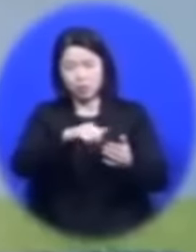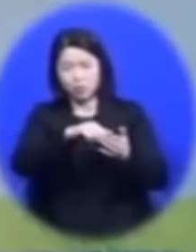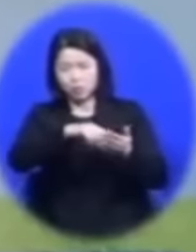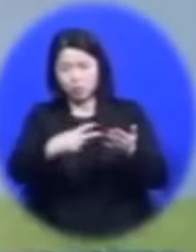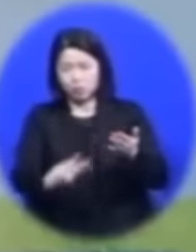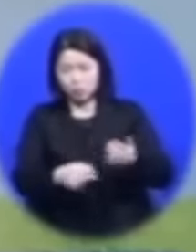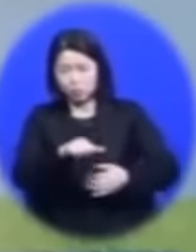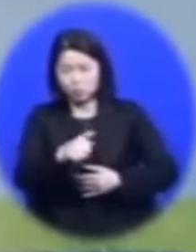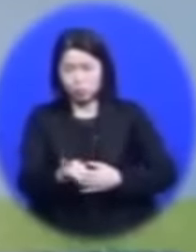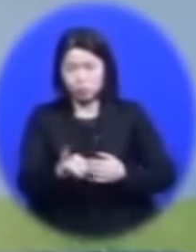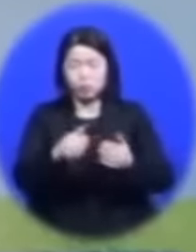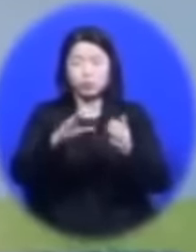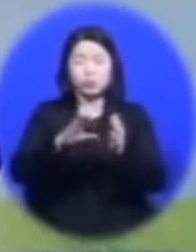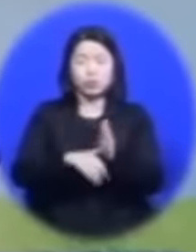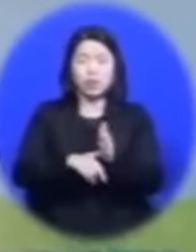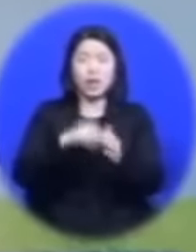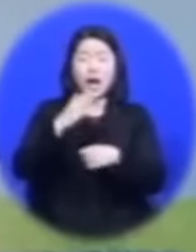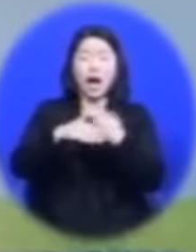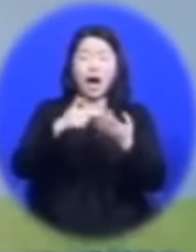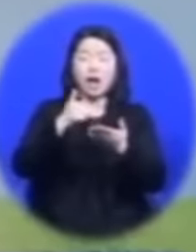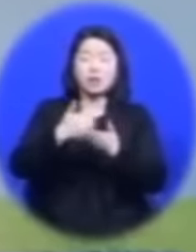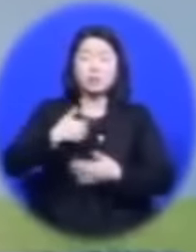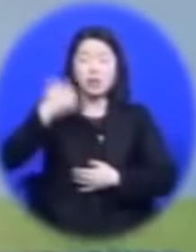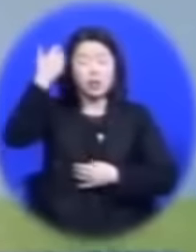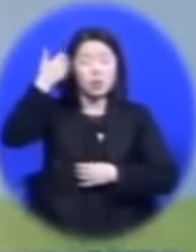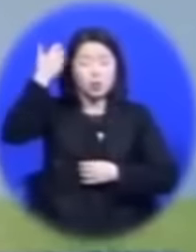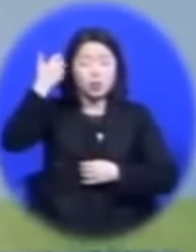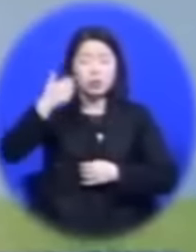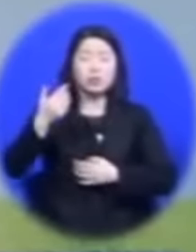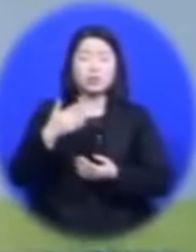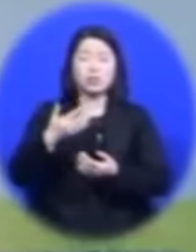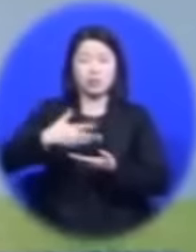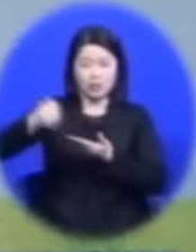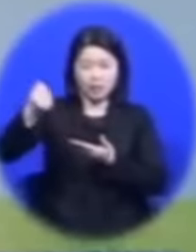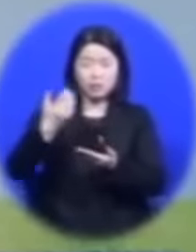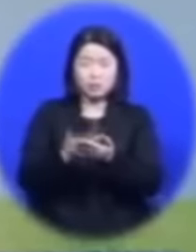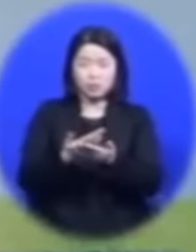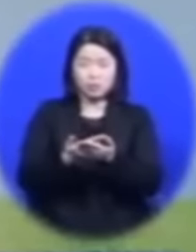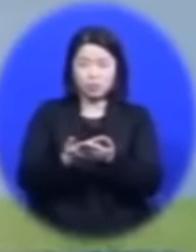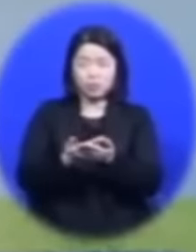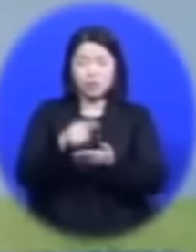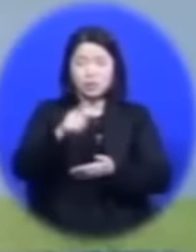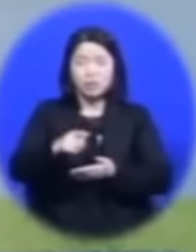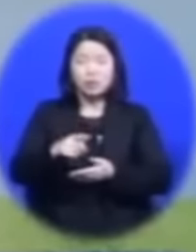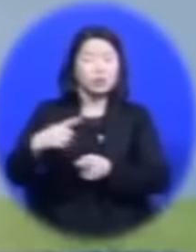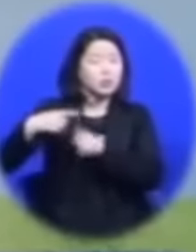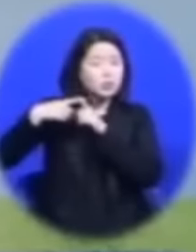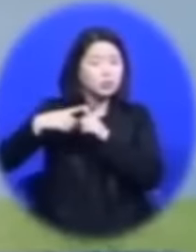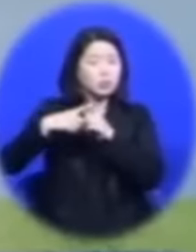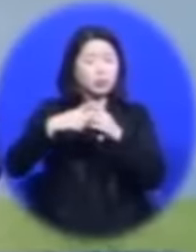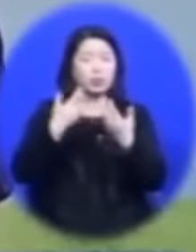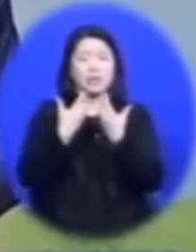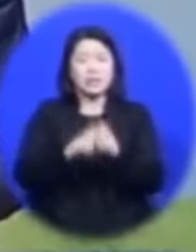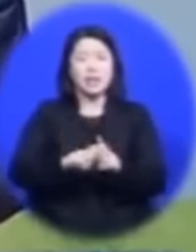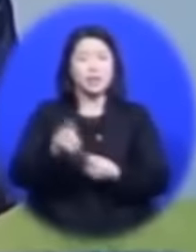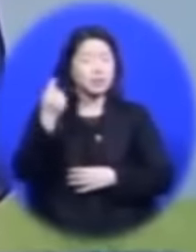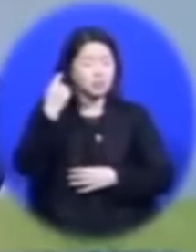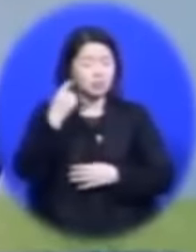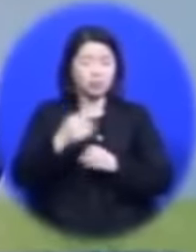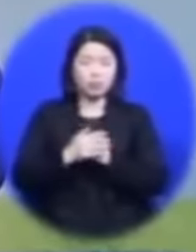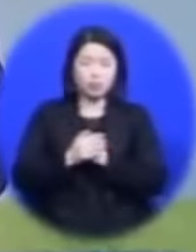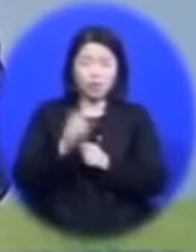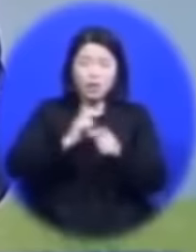주님께 기도하고 죽창에 찔려 죽은 그런 순교 일화를 들었습니다. 그런데 더 기가 막힌 것은